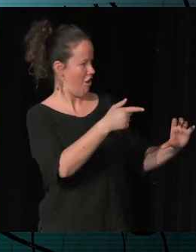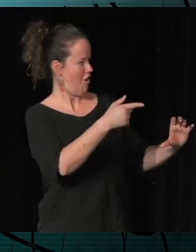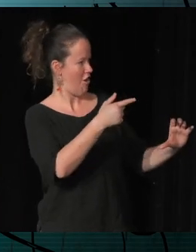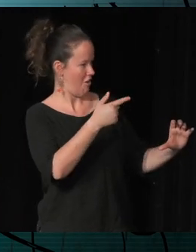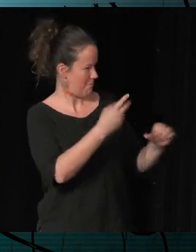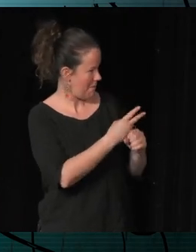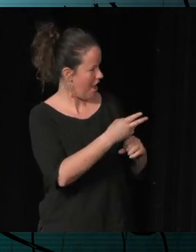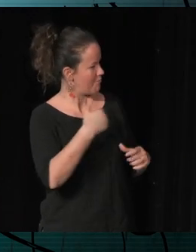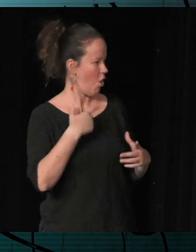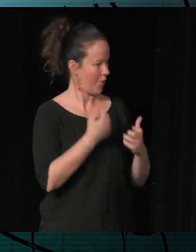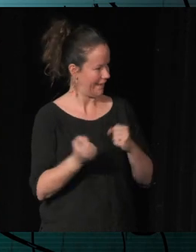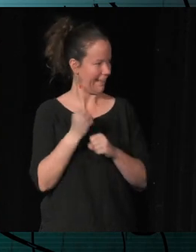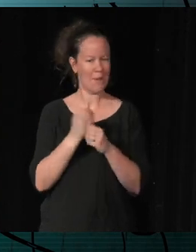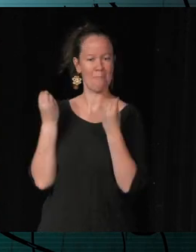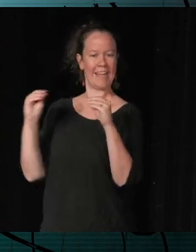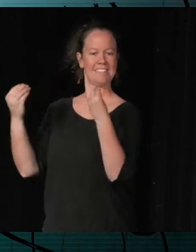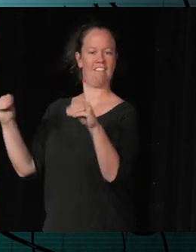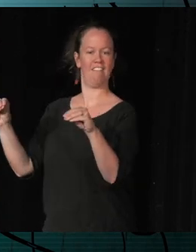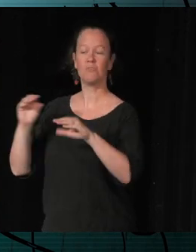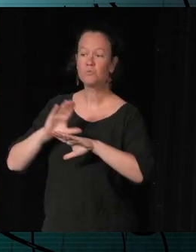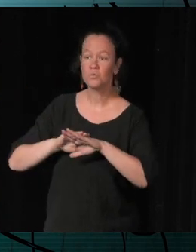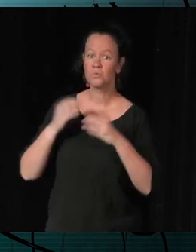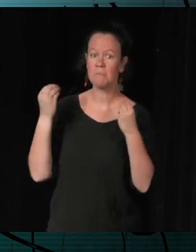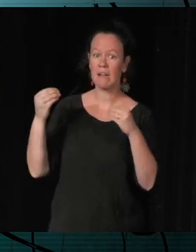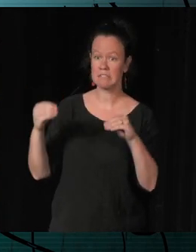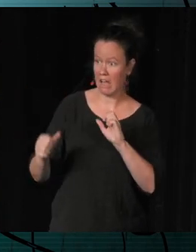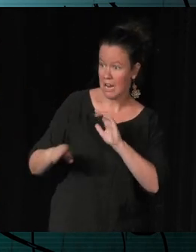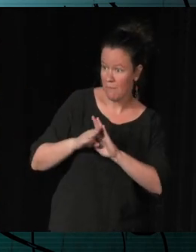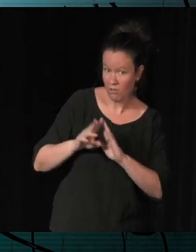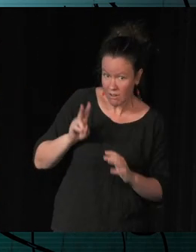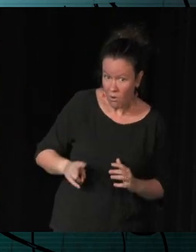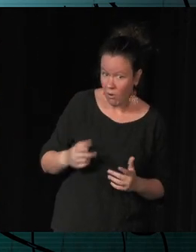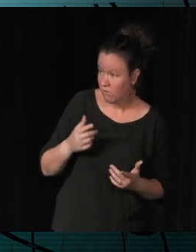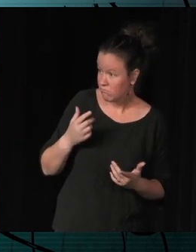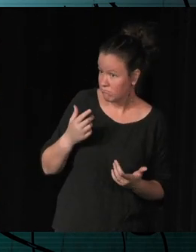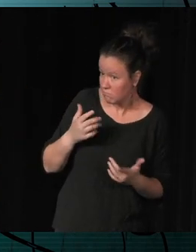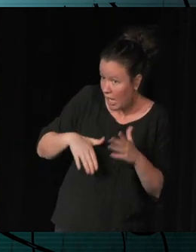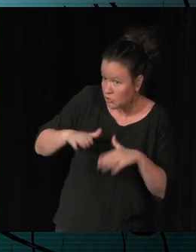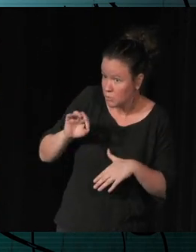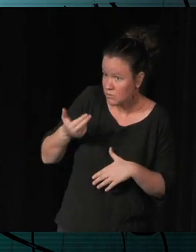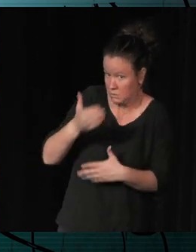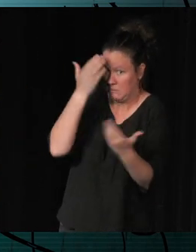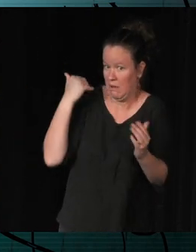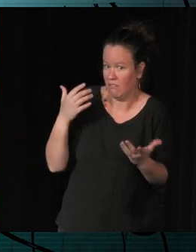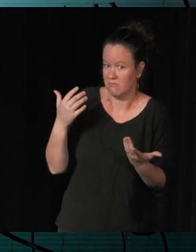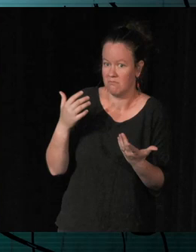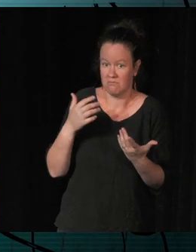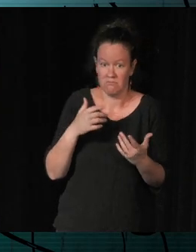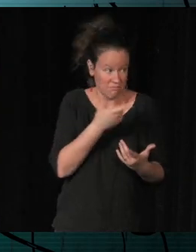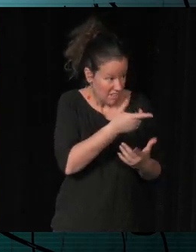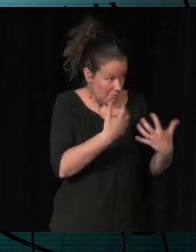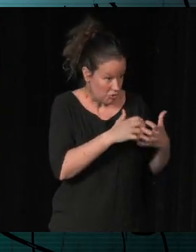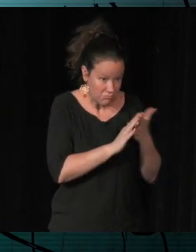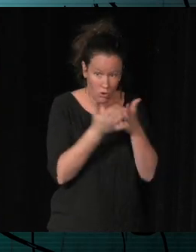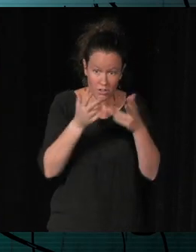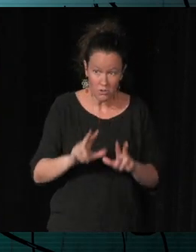microinformatique mais comme il était pas sûr que ça allait fonctionner la microinformatique personne pouvait savoir ce qui allait se passer comme ça il a dit bon mais